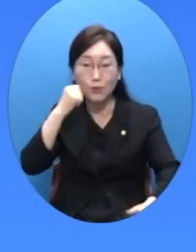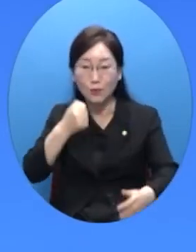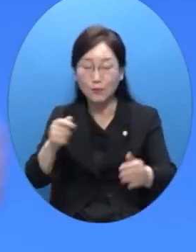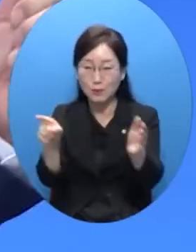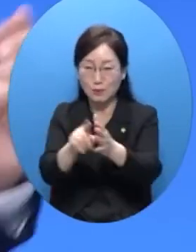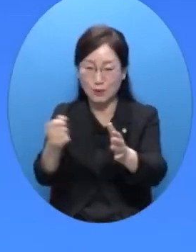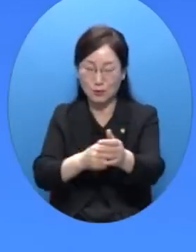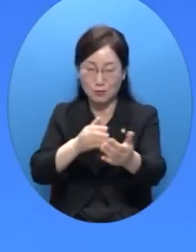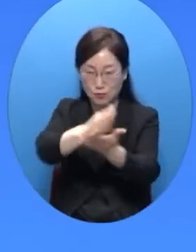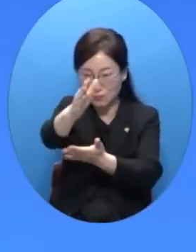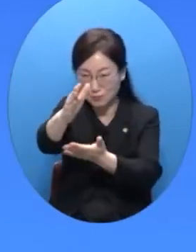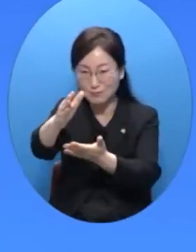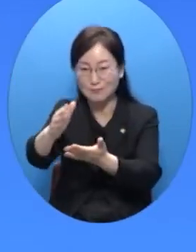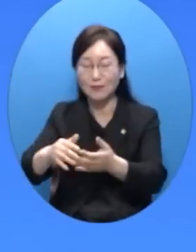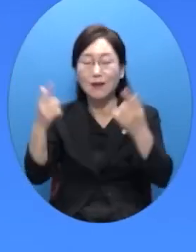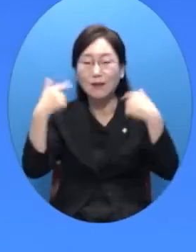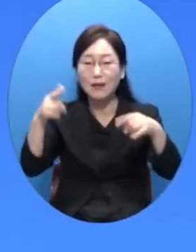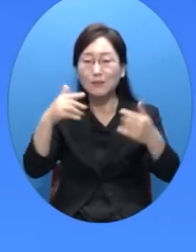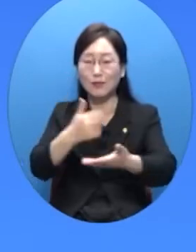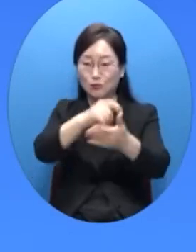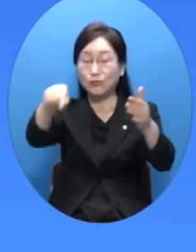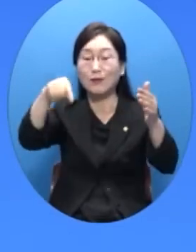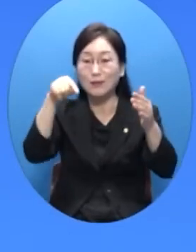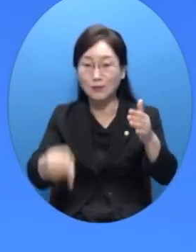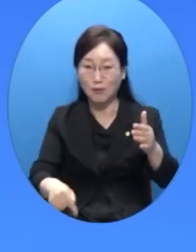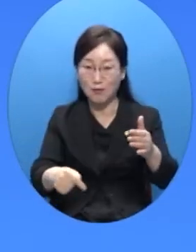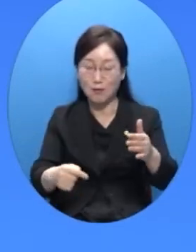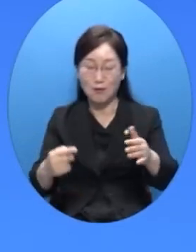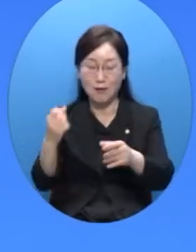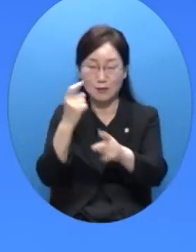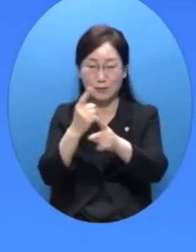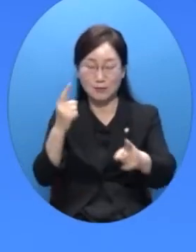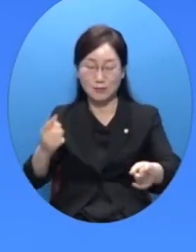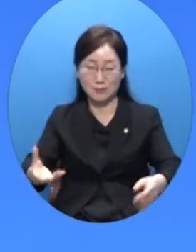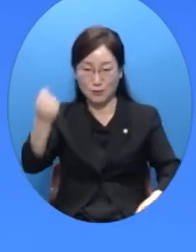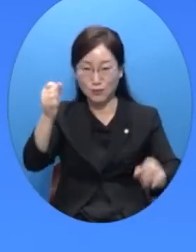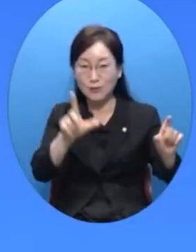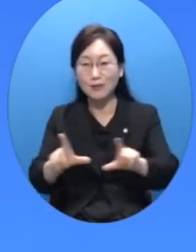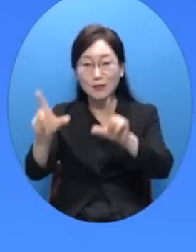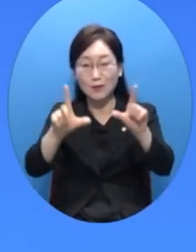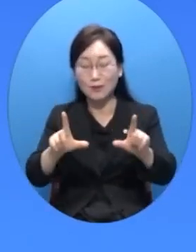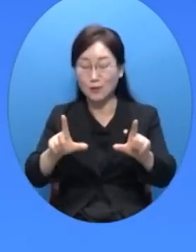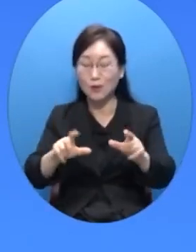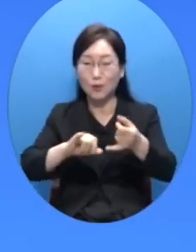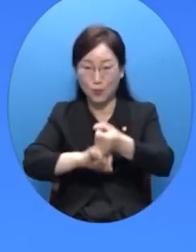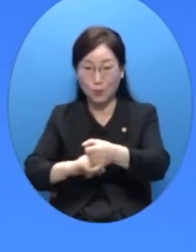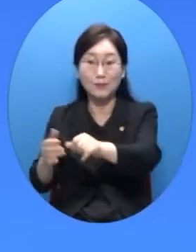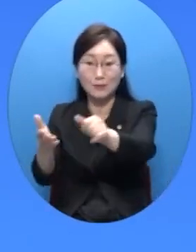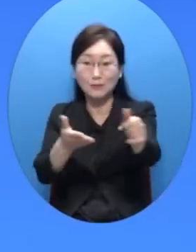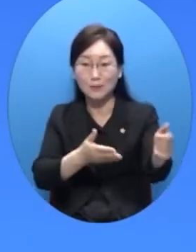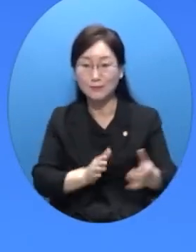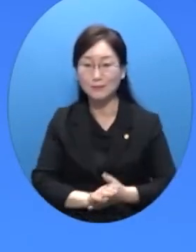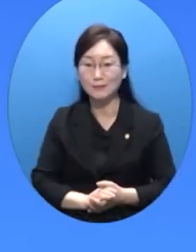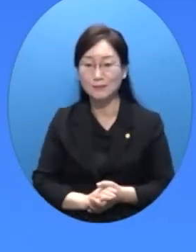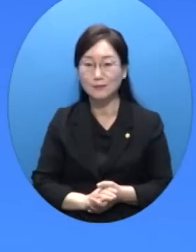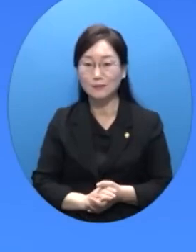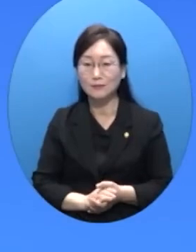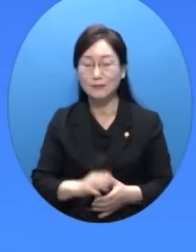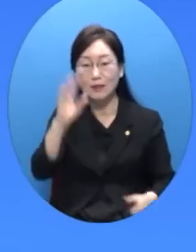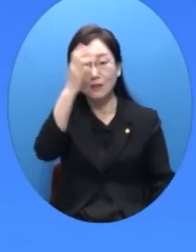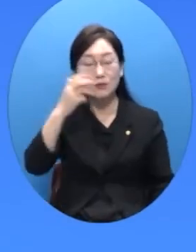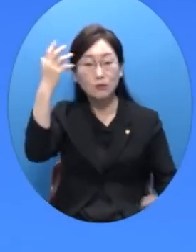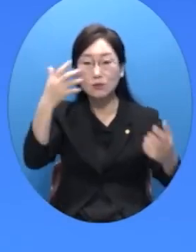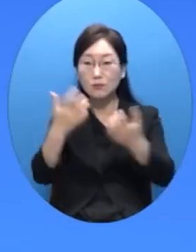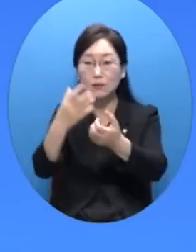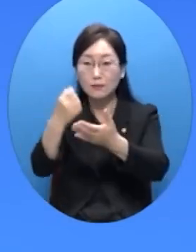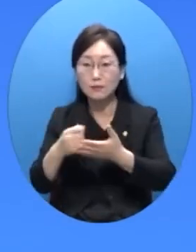믿음으로 물리치고 날마다 주 안에서 승리의 삶을 살아가는 주님의 귀한 자녀들이 다 되시기 바랍니다. 성령으로